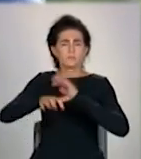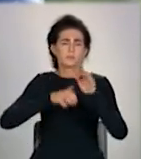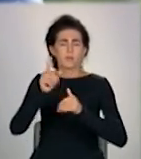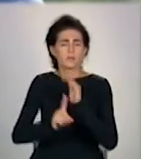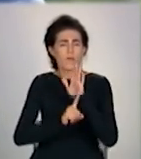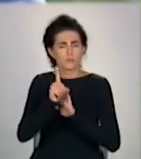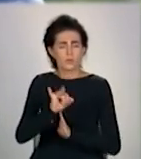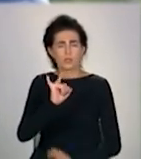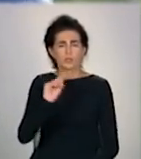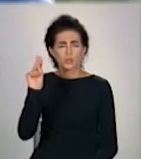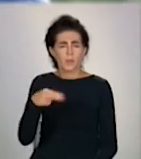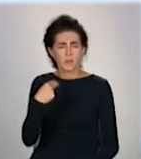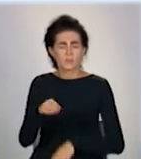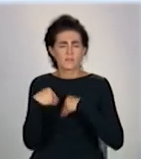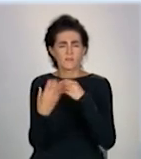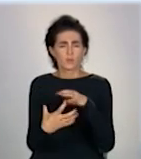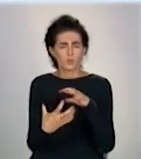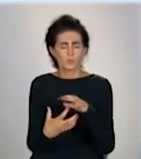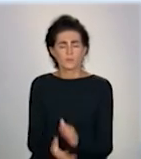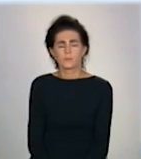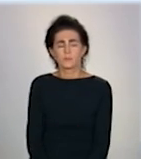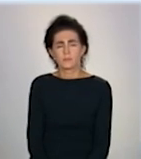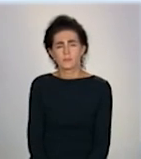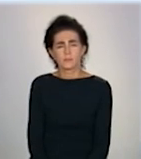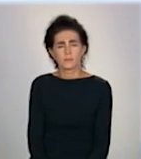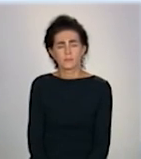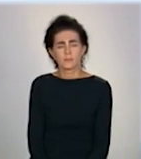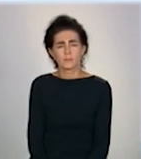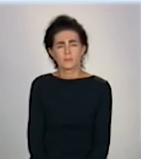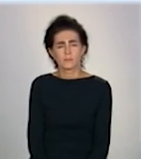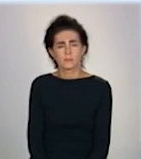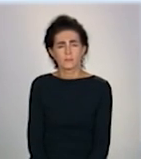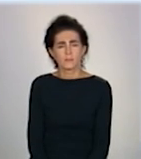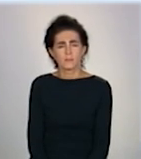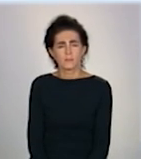скелелази-початківці, так і чемпіон світу. Максим Чумак, Артем Карабецький, телеканал «Донбас».